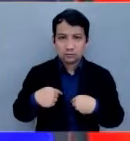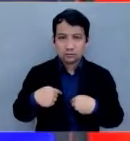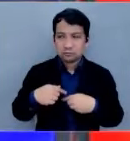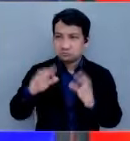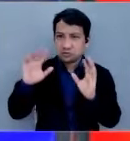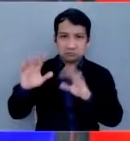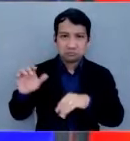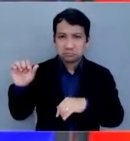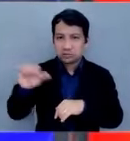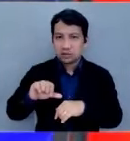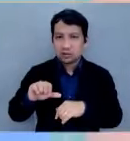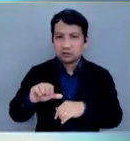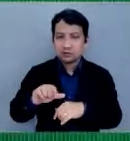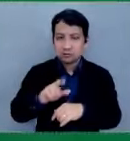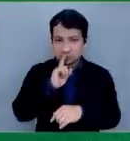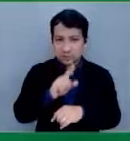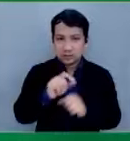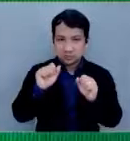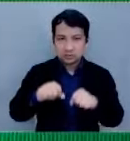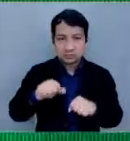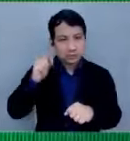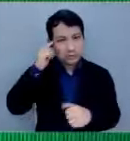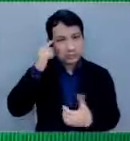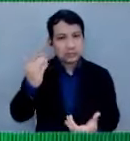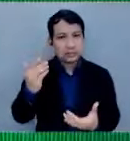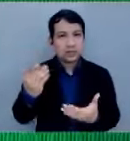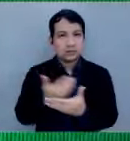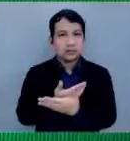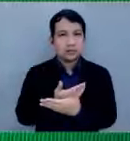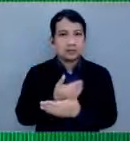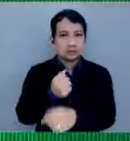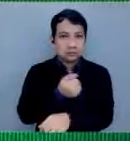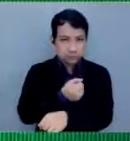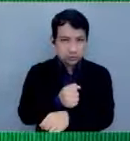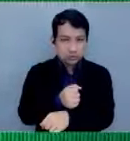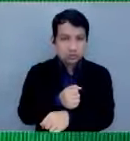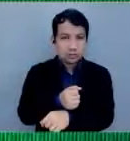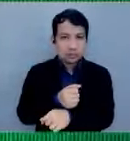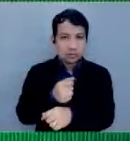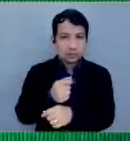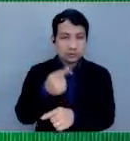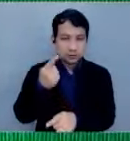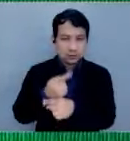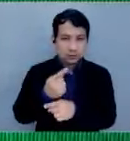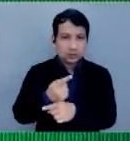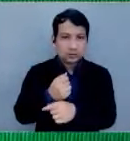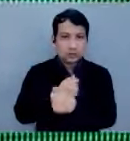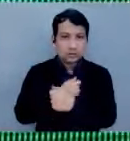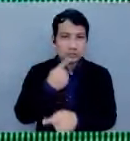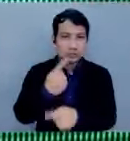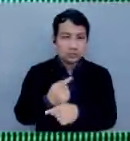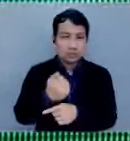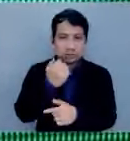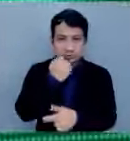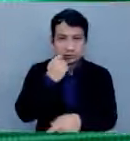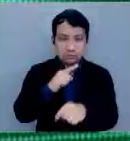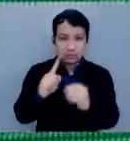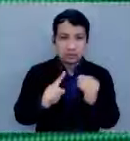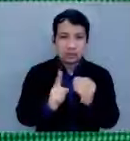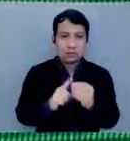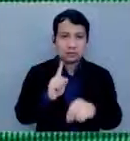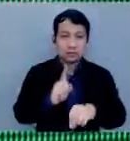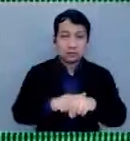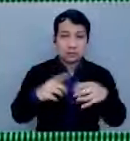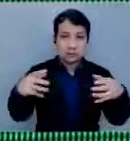I mean, at the very least, I'd consider it. Ang bago niyang single, The Right Lover, Wrong Time, ay tungkol sa isang kasama